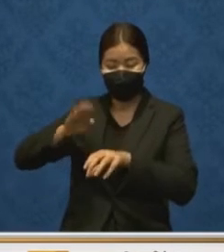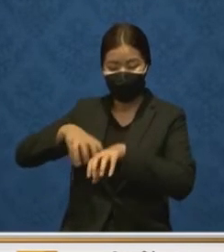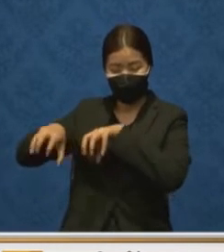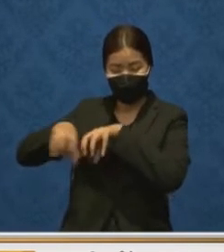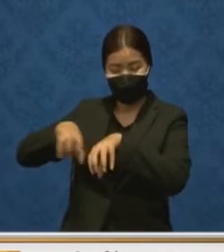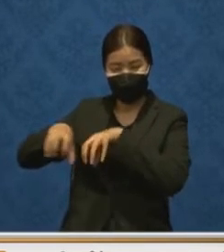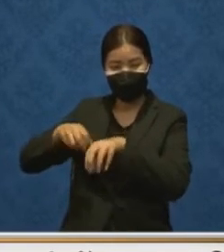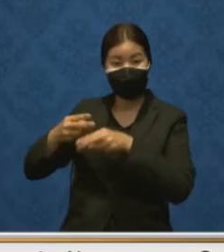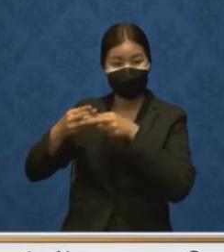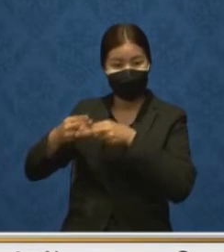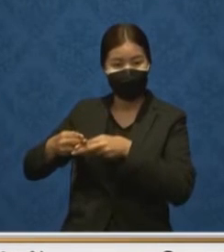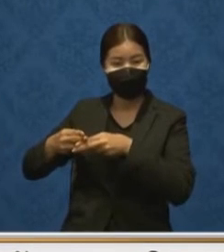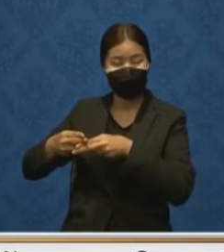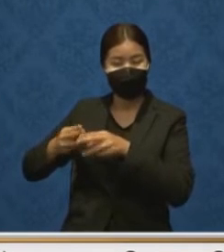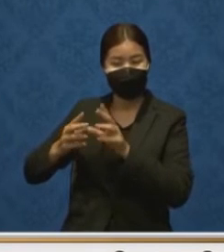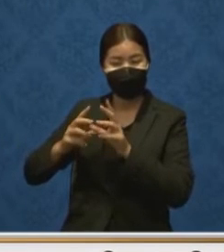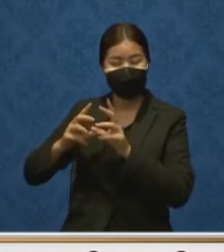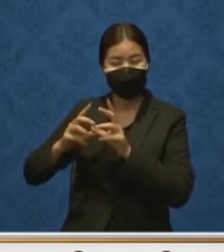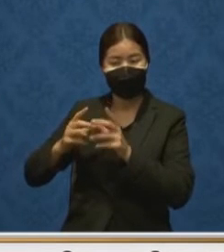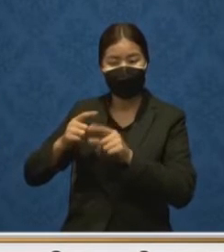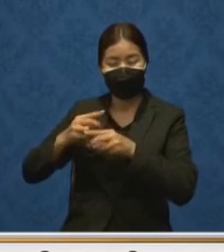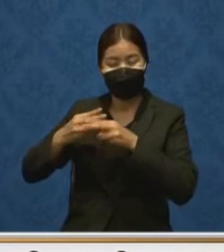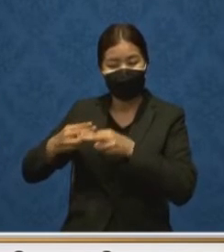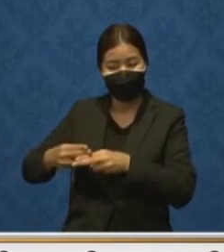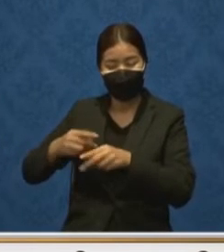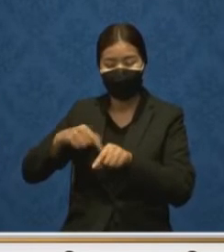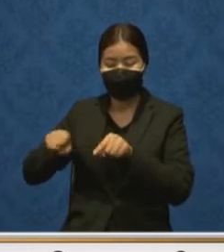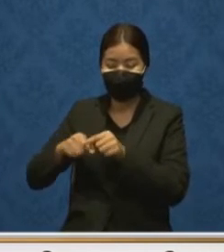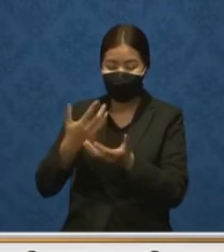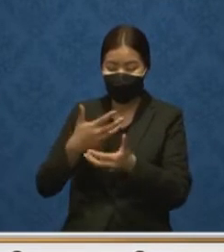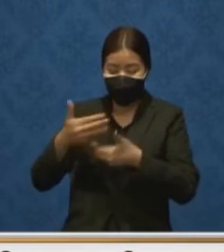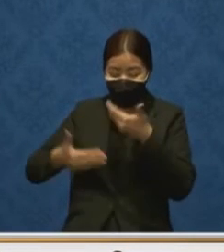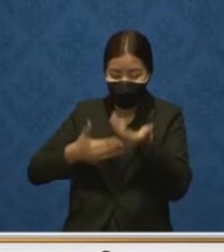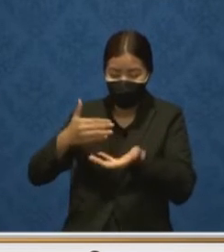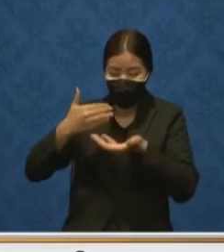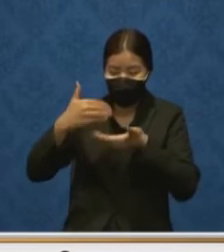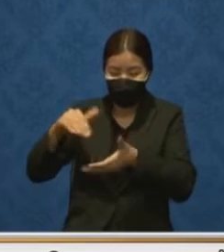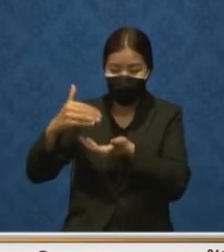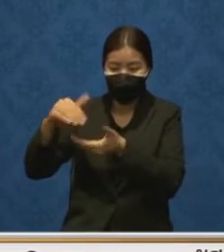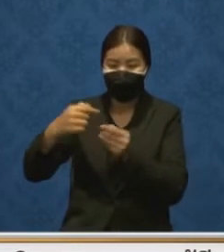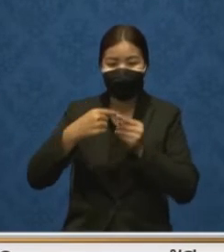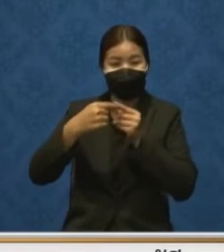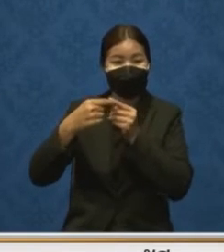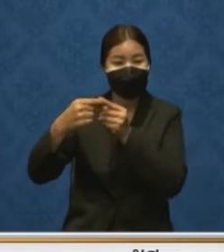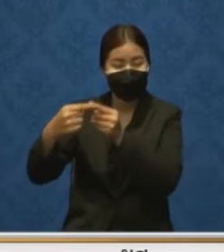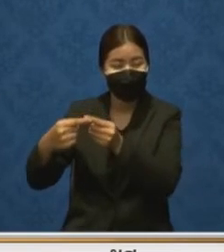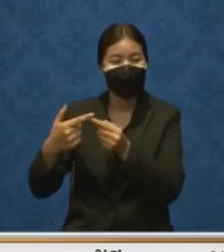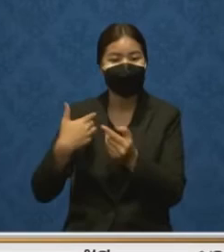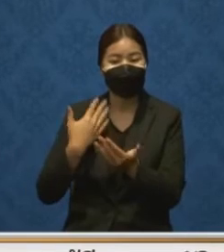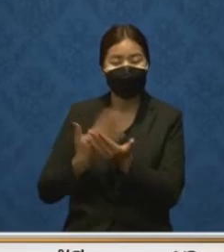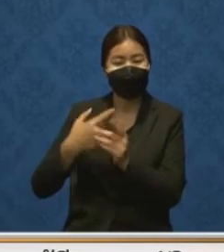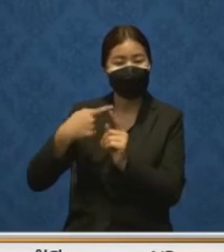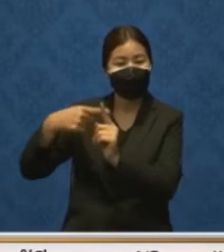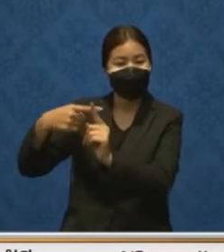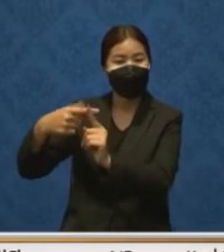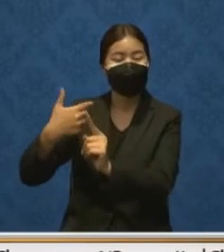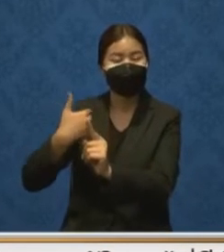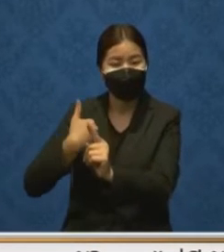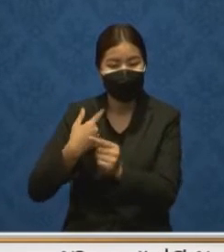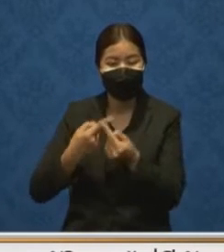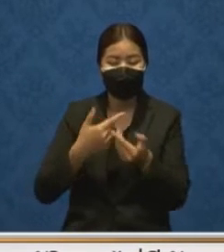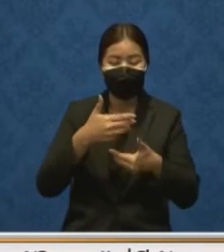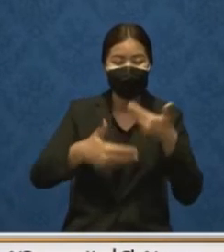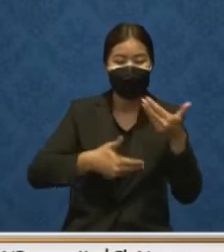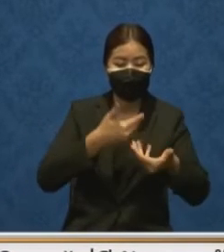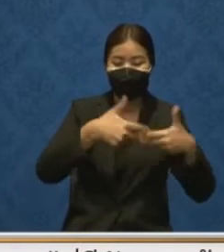ของเขาเรื่องราคาแต่ละทอดจากโรงงานไปถผู้ขายส่ง ไปจดถึงอาวเล็ตห้างสัผสินค้าต่